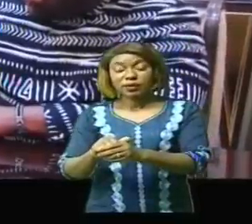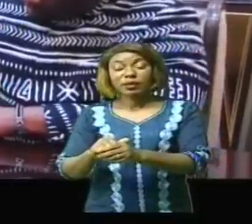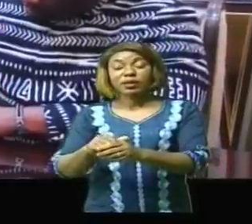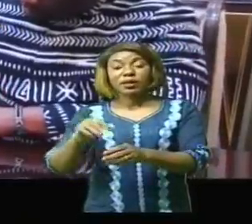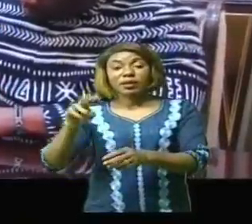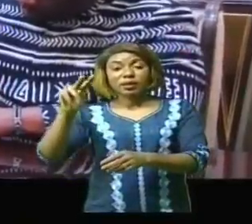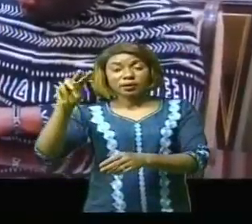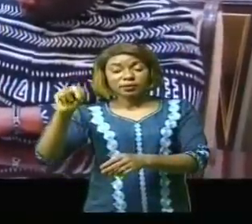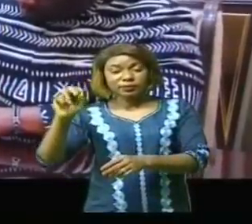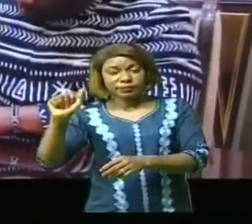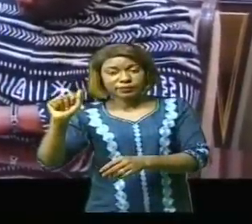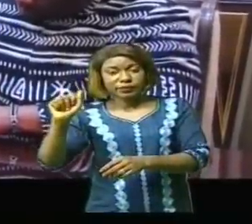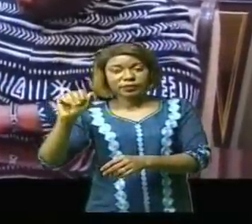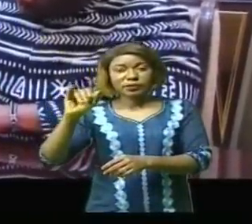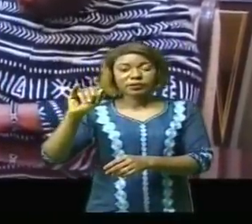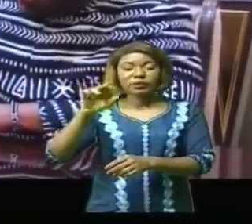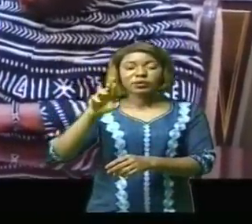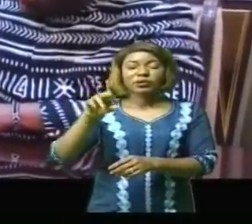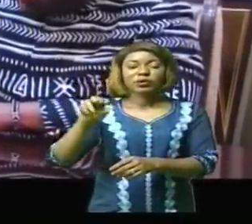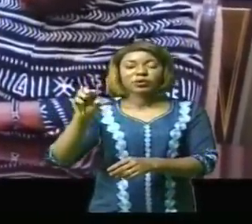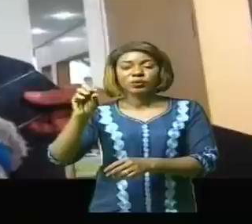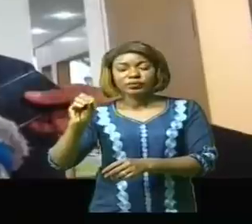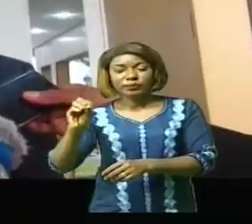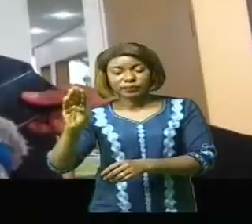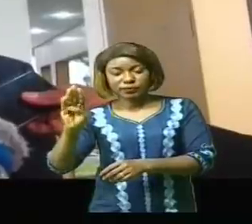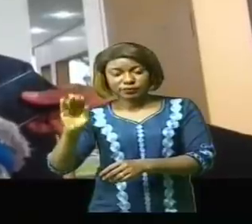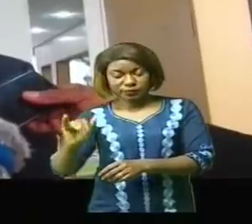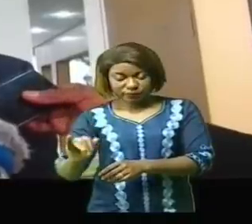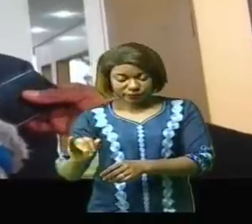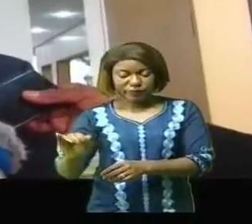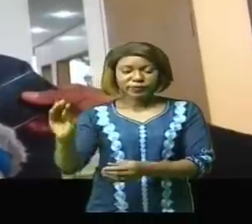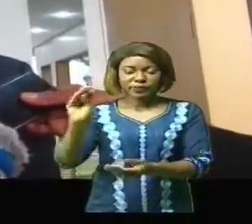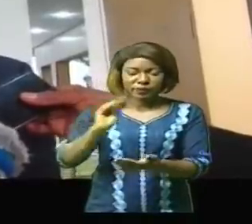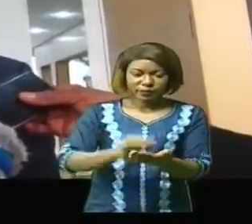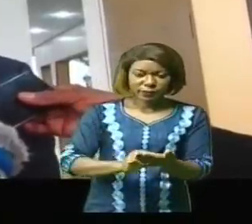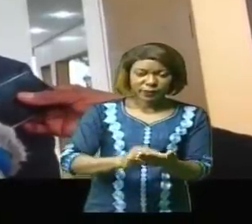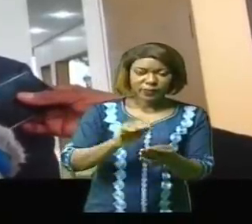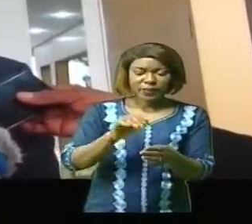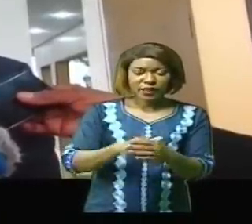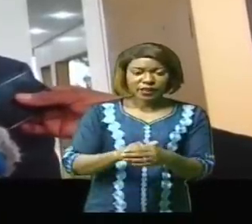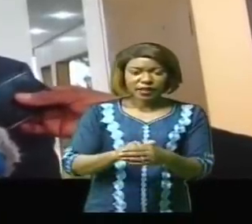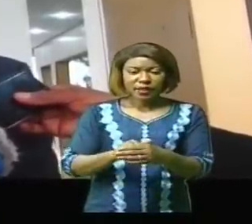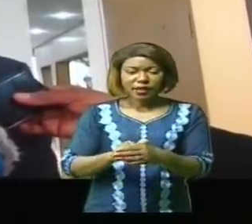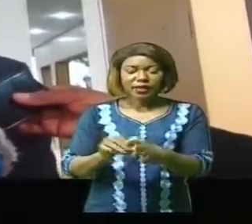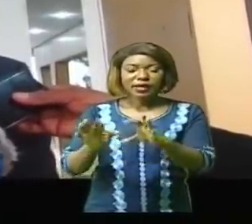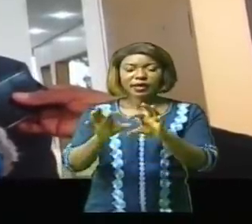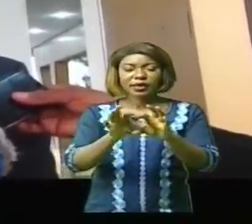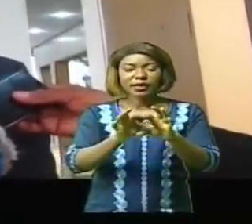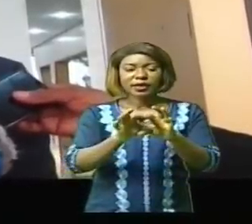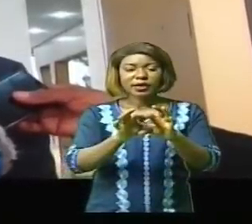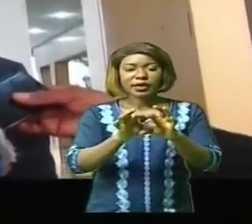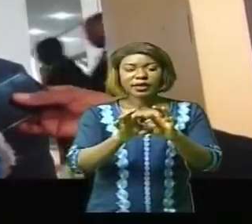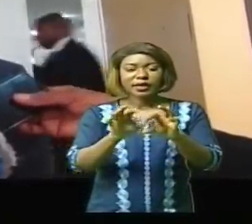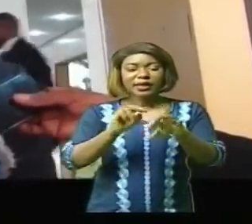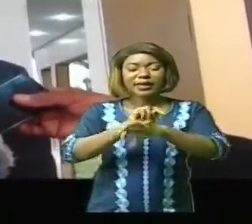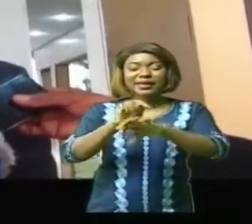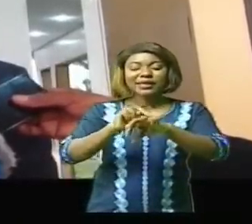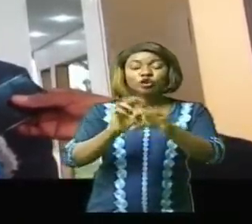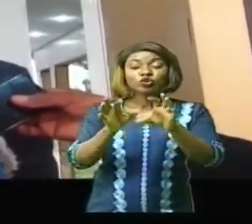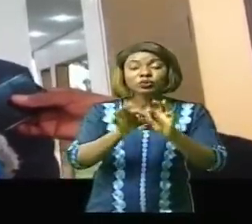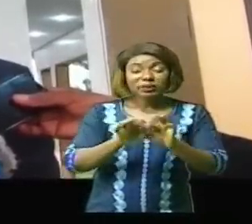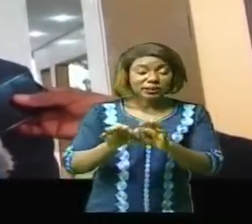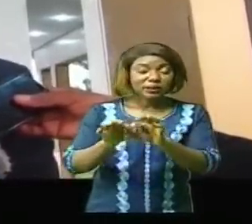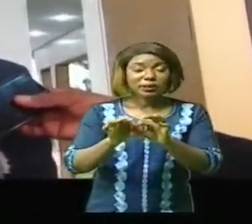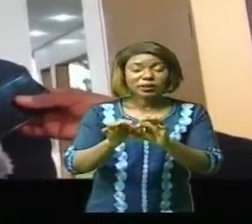un troisième conclave du côté des Nations Unies, toutes les entités concernées, nous